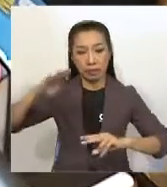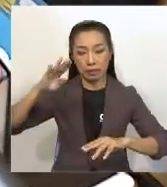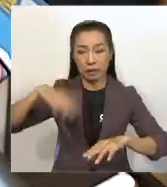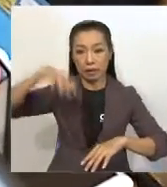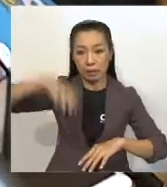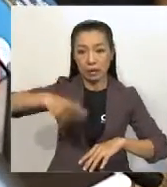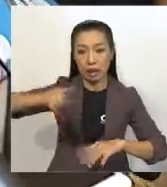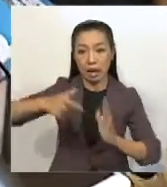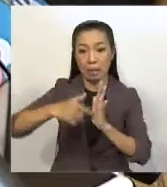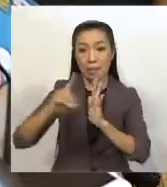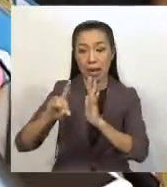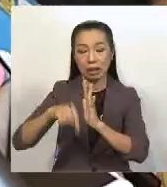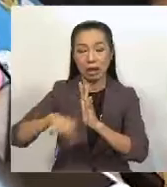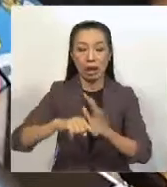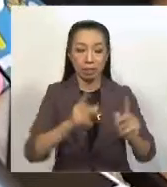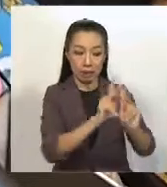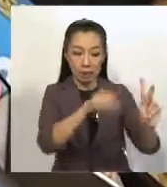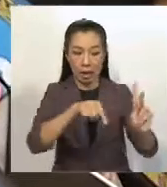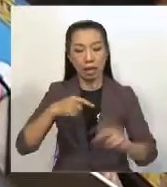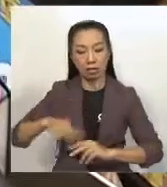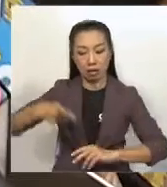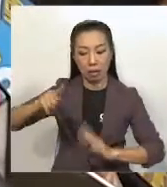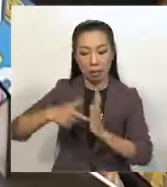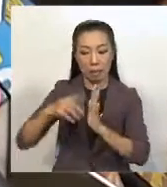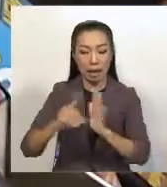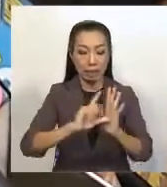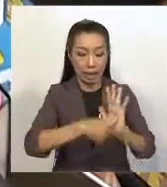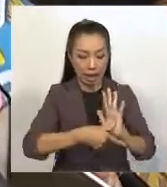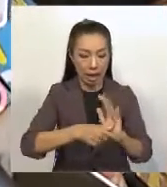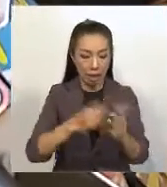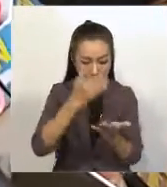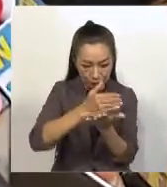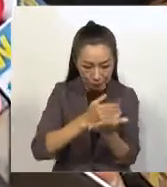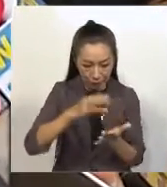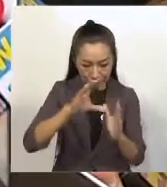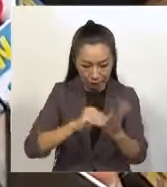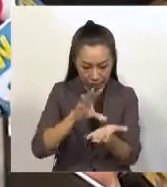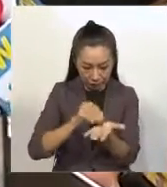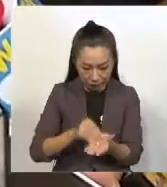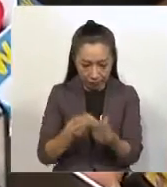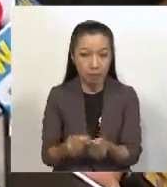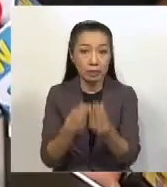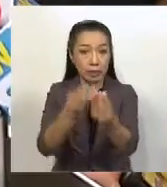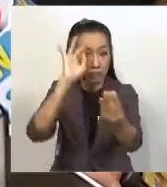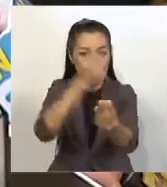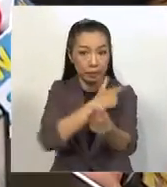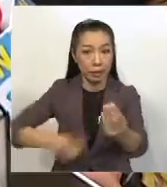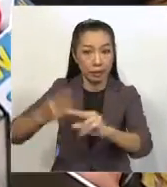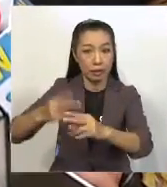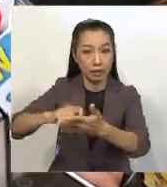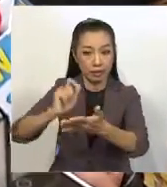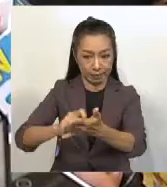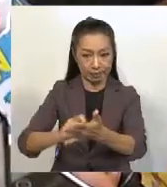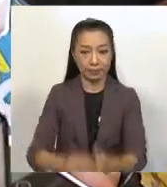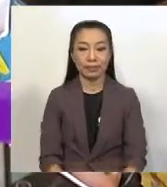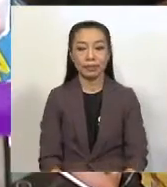ขาธิการคณะกรรมการก็จะรวบรวมรายละเอียดก่อนนำขึ้นทูลเกล้าต่อไปค่ะฟังเสียงรัฐมนตรีช่วยว่าการกระทรวงก